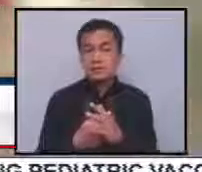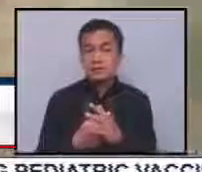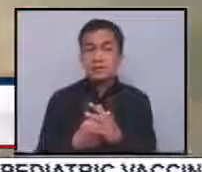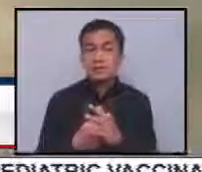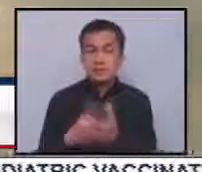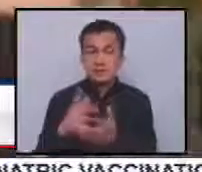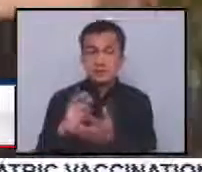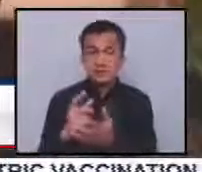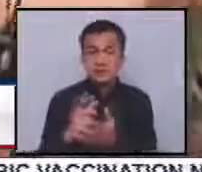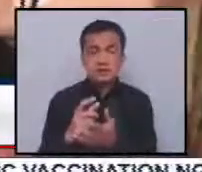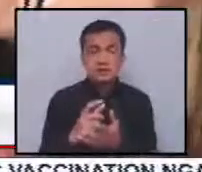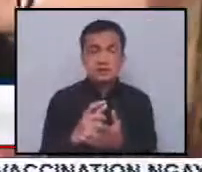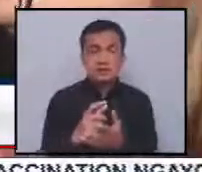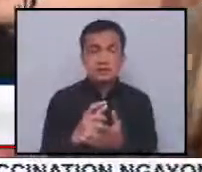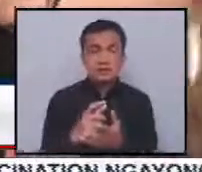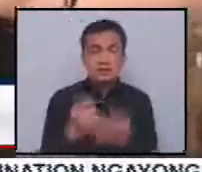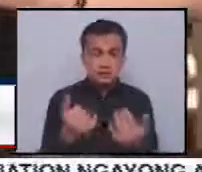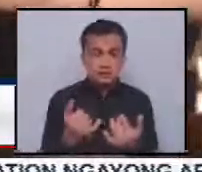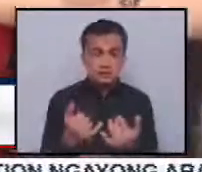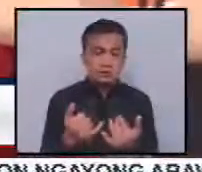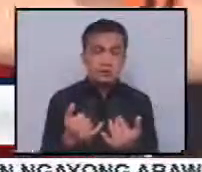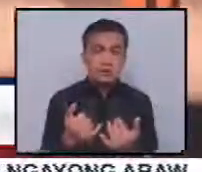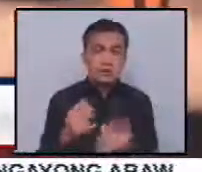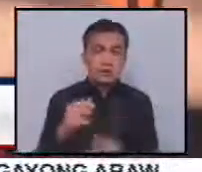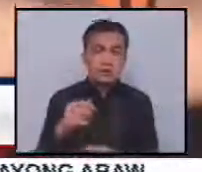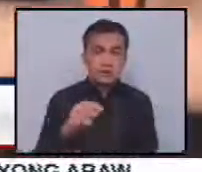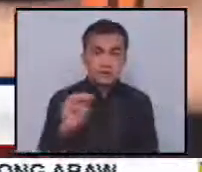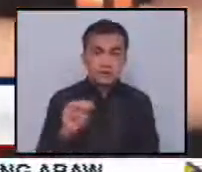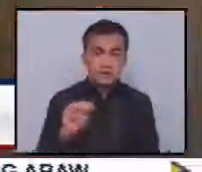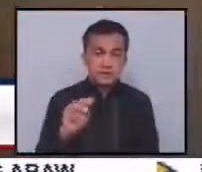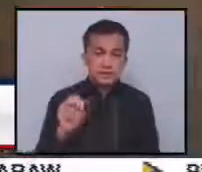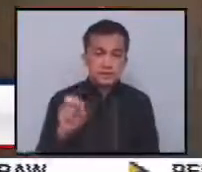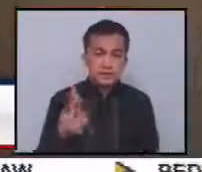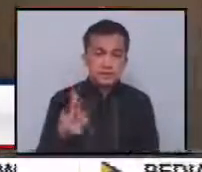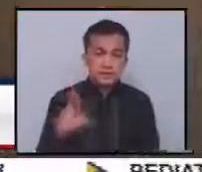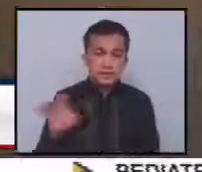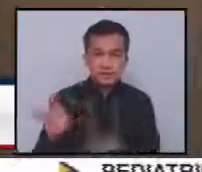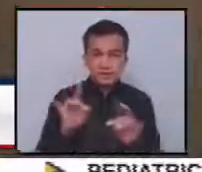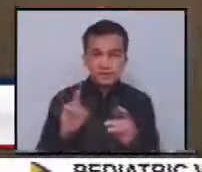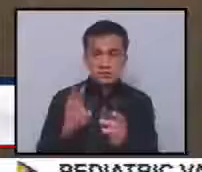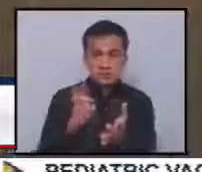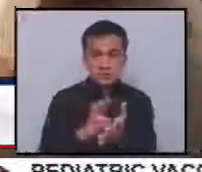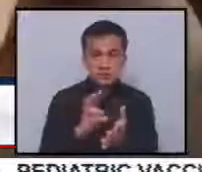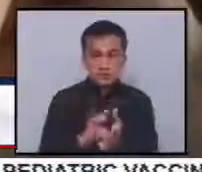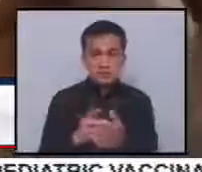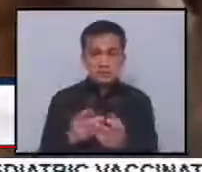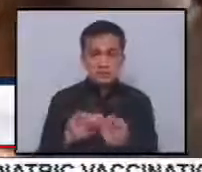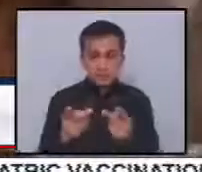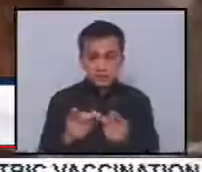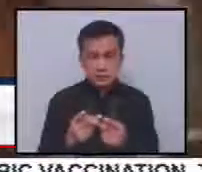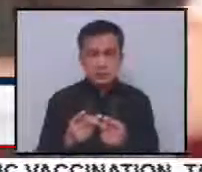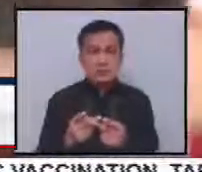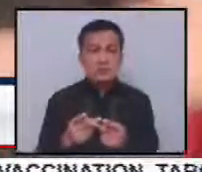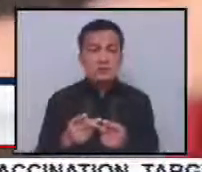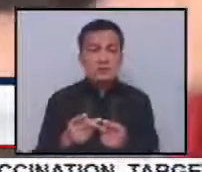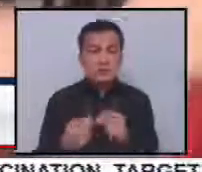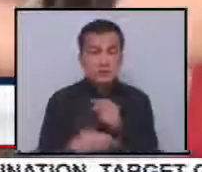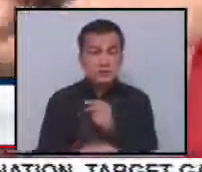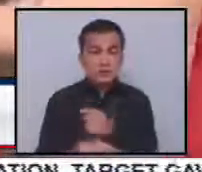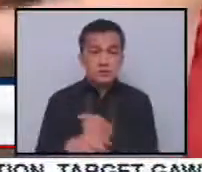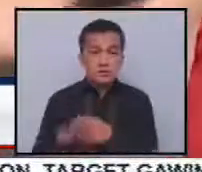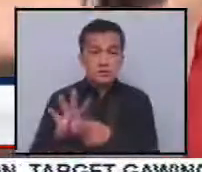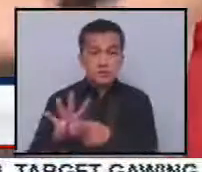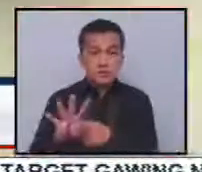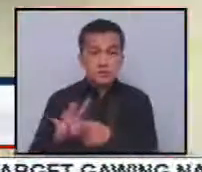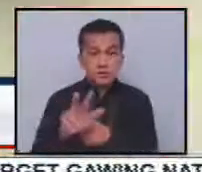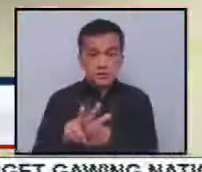sisimulan po ngayon araw ng Lunes sa NCR at piling mga lugar sa Regions 3, 4A at Cotabato City. Kabilang sa kanilang babantayan